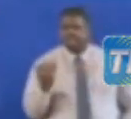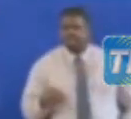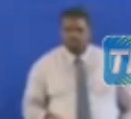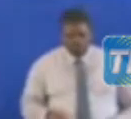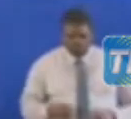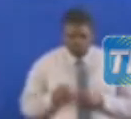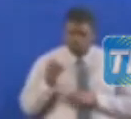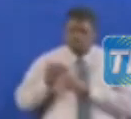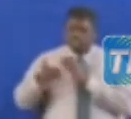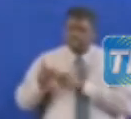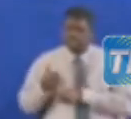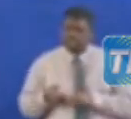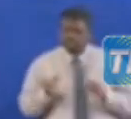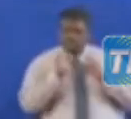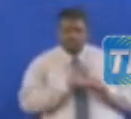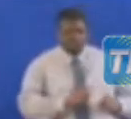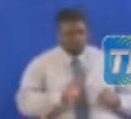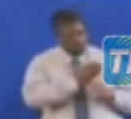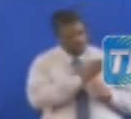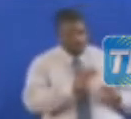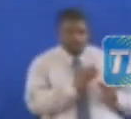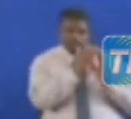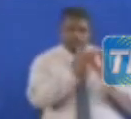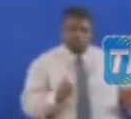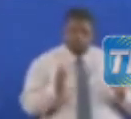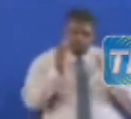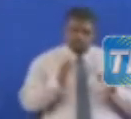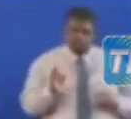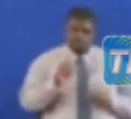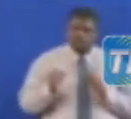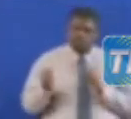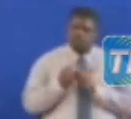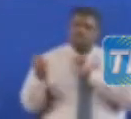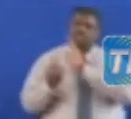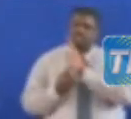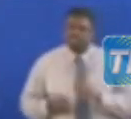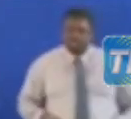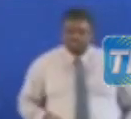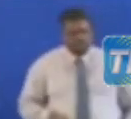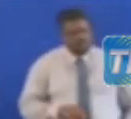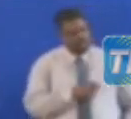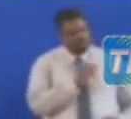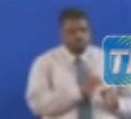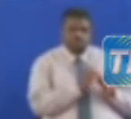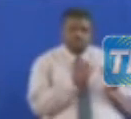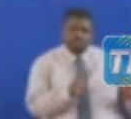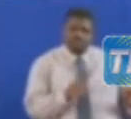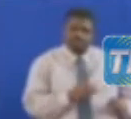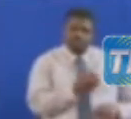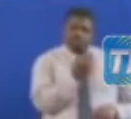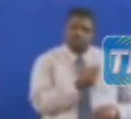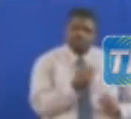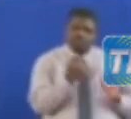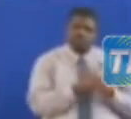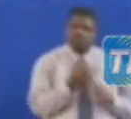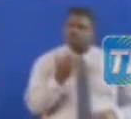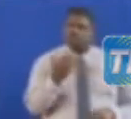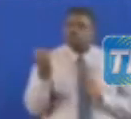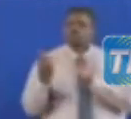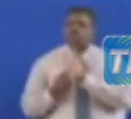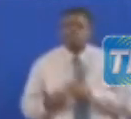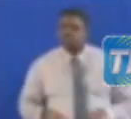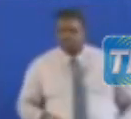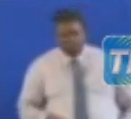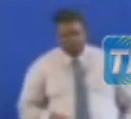435. Na tutajenga kukamilisha na kukarabati nyumba za wakuu wa wilaya 16 ambapo tumetenga shilingi bilioni